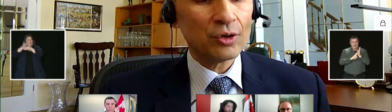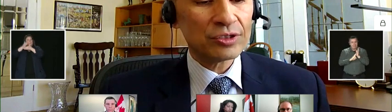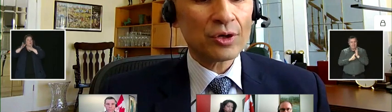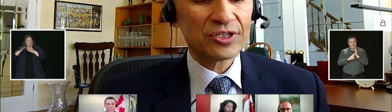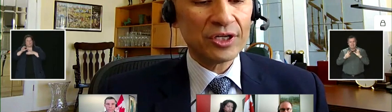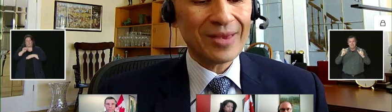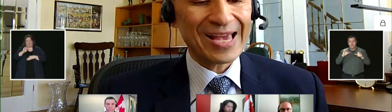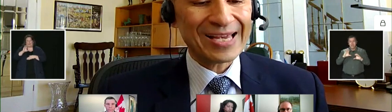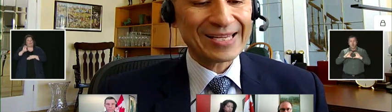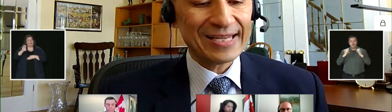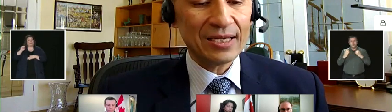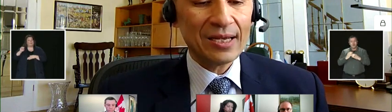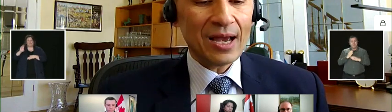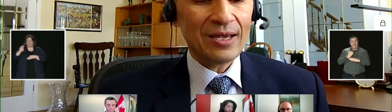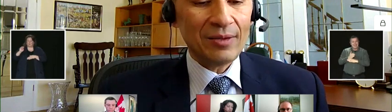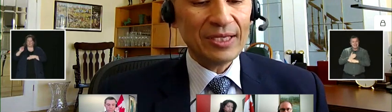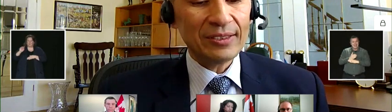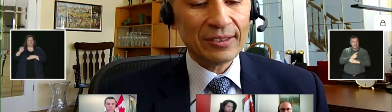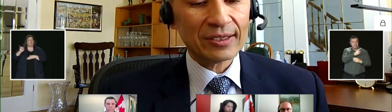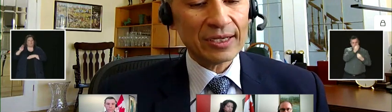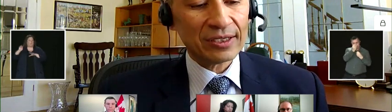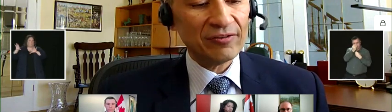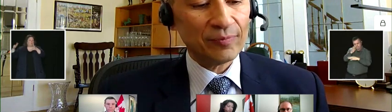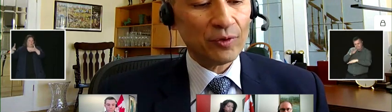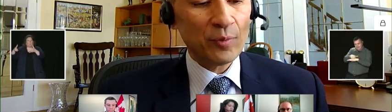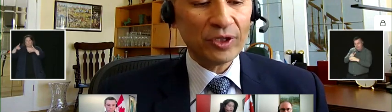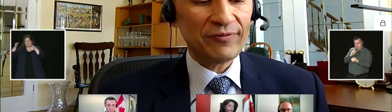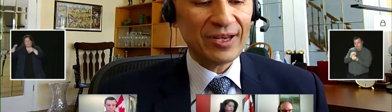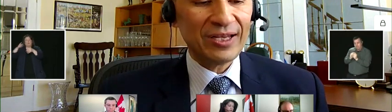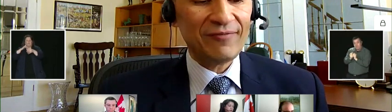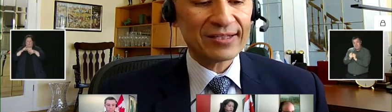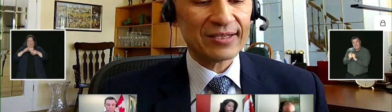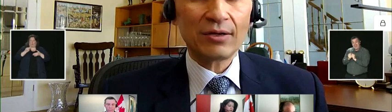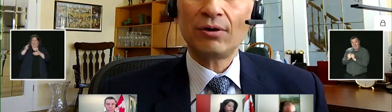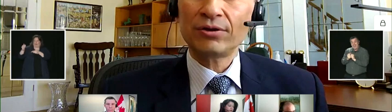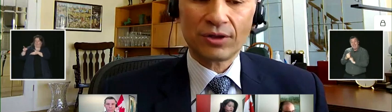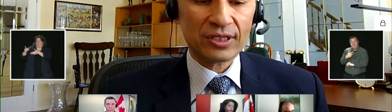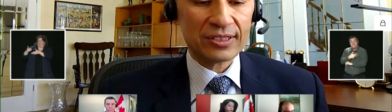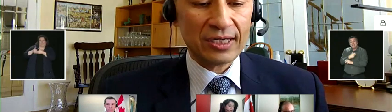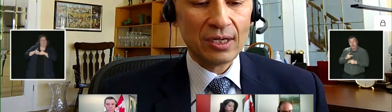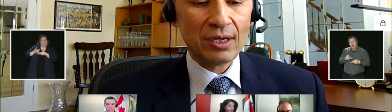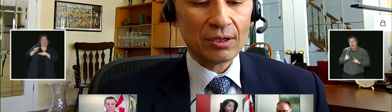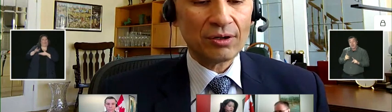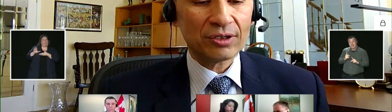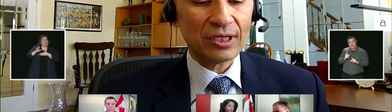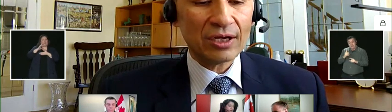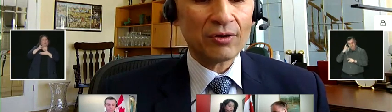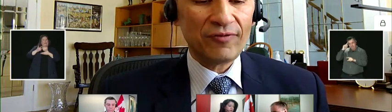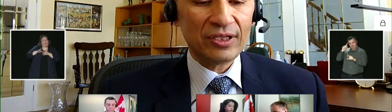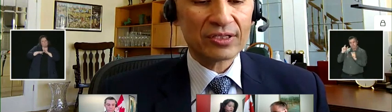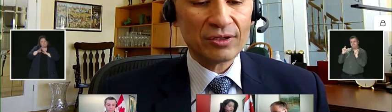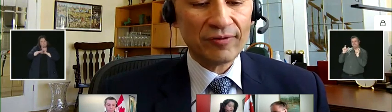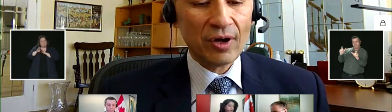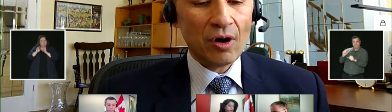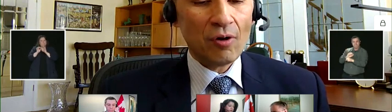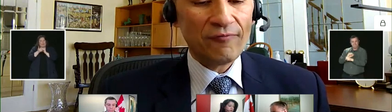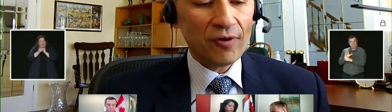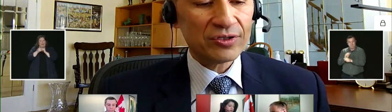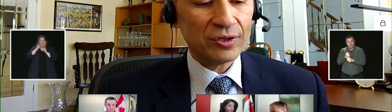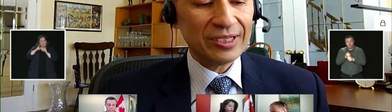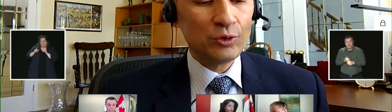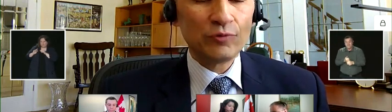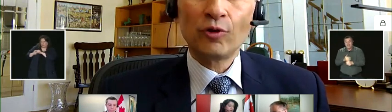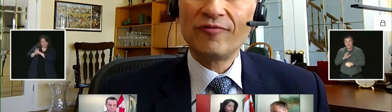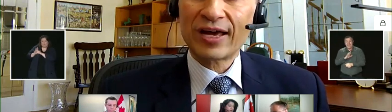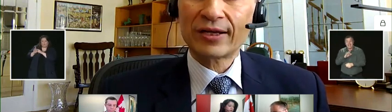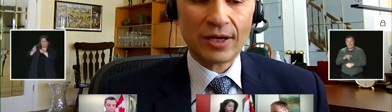réglementation de consortium accès, a émis des directives pour modifier les vaccins autorisés contre la COVID-19 en